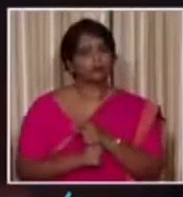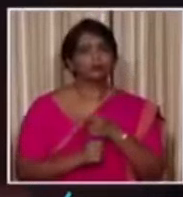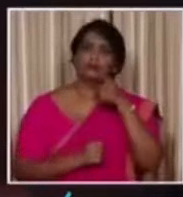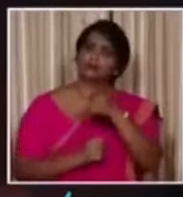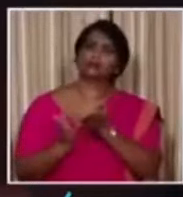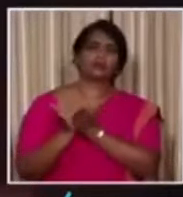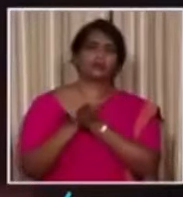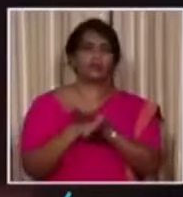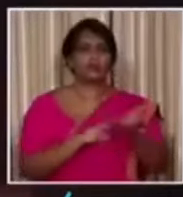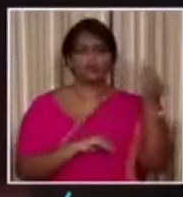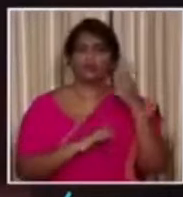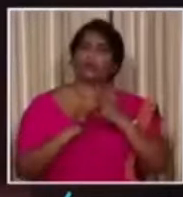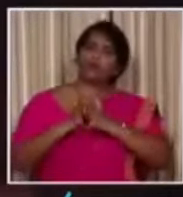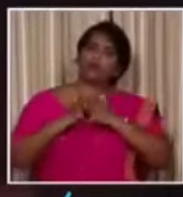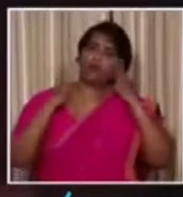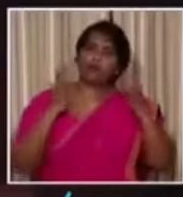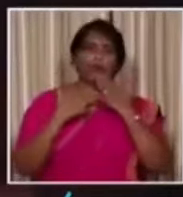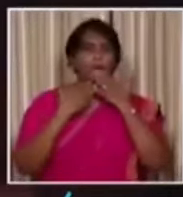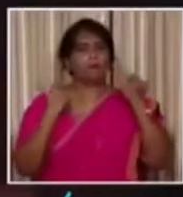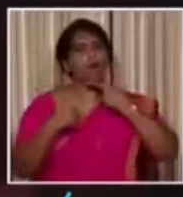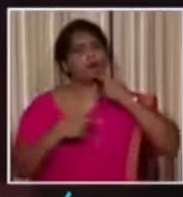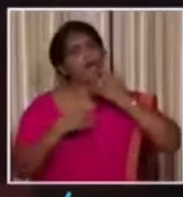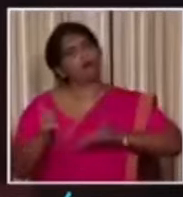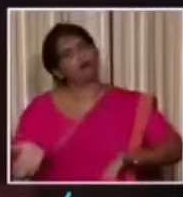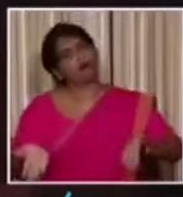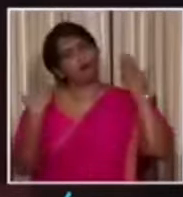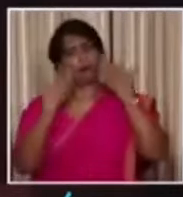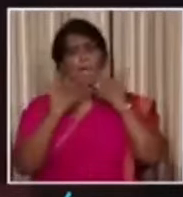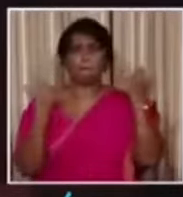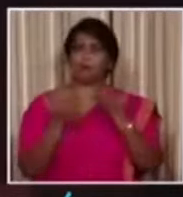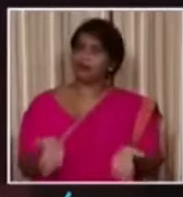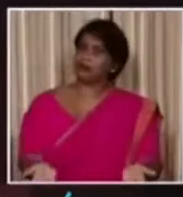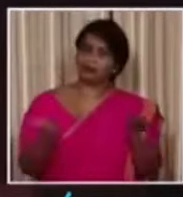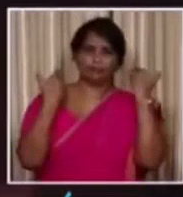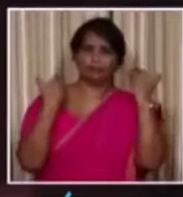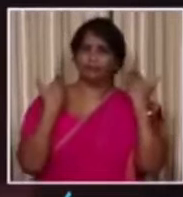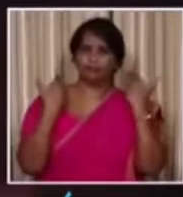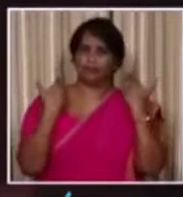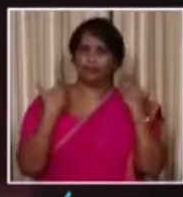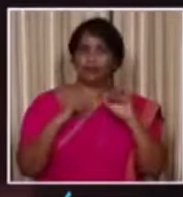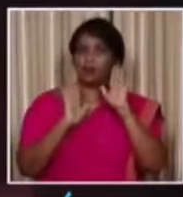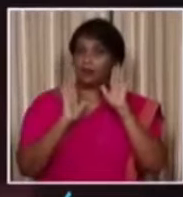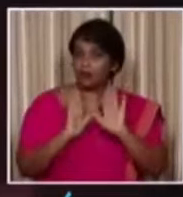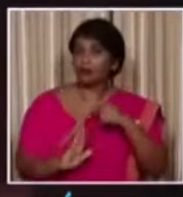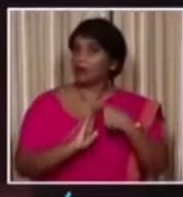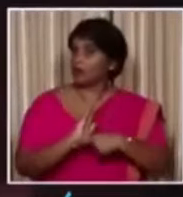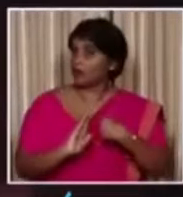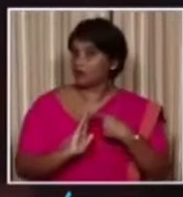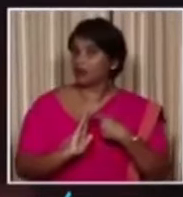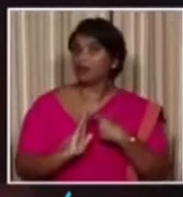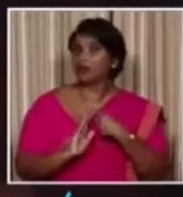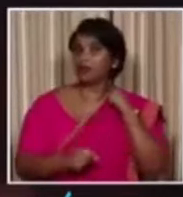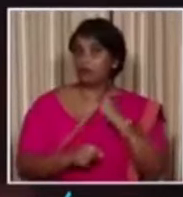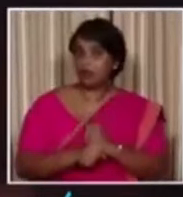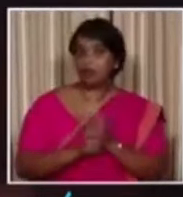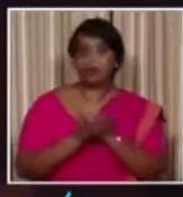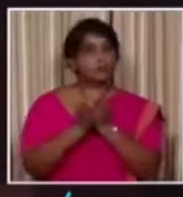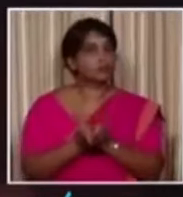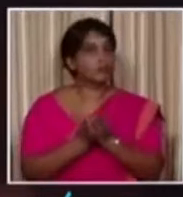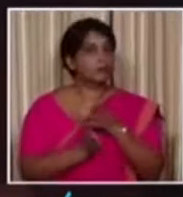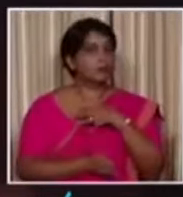ඒවයි ගිහිල්ලා ඕනම සාගරයක ගිහිලා ඕනම ජෝගියක් නටන්න. නමුත් මේ රටේ රාජ්‍ය